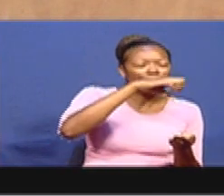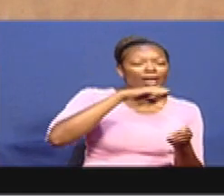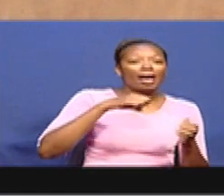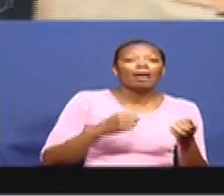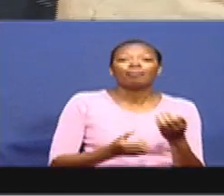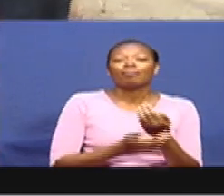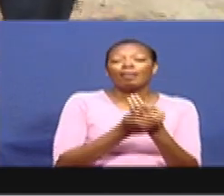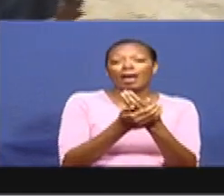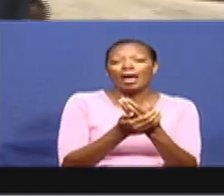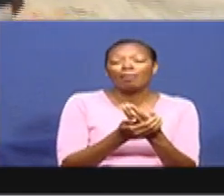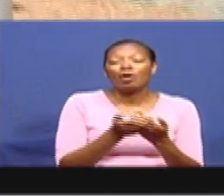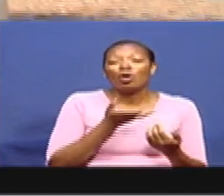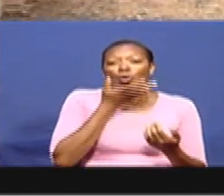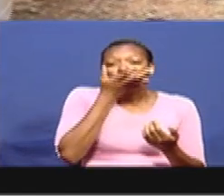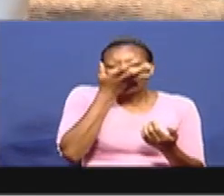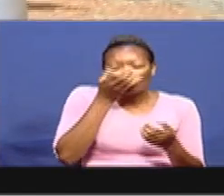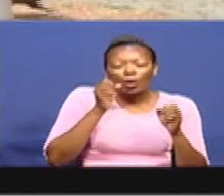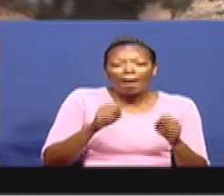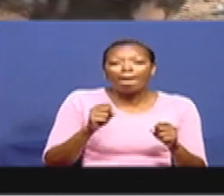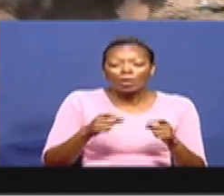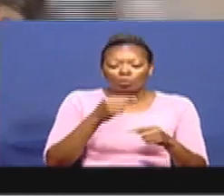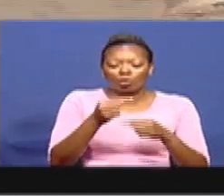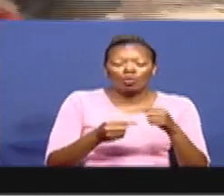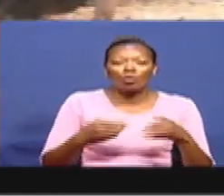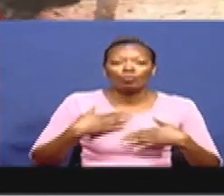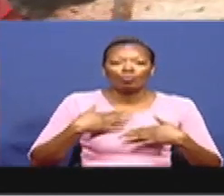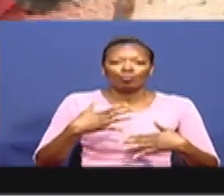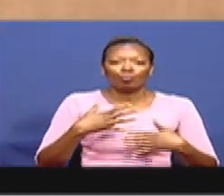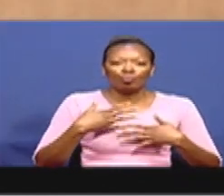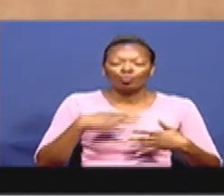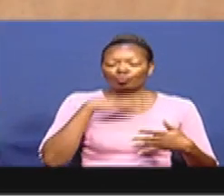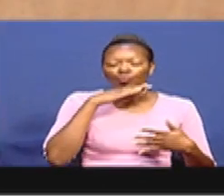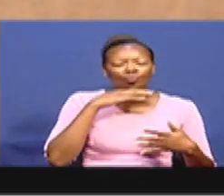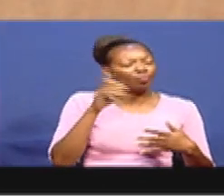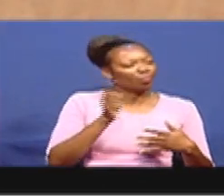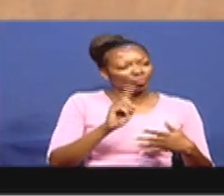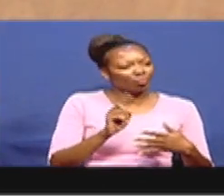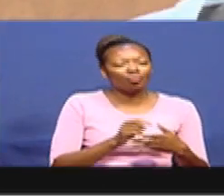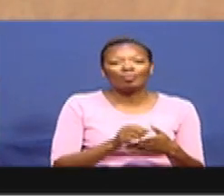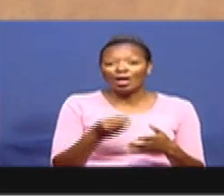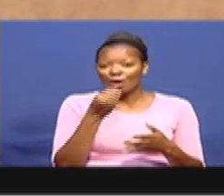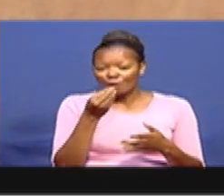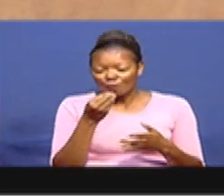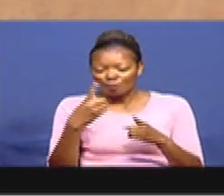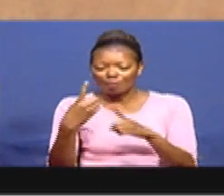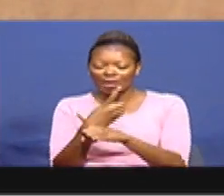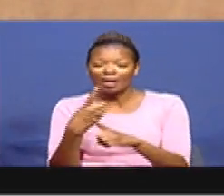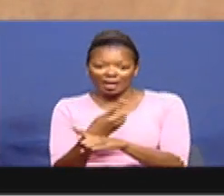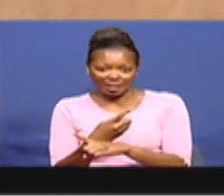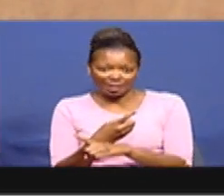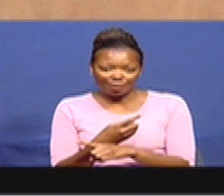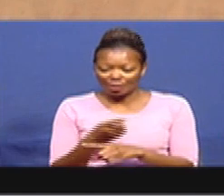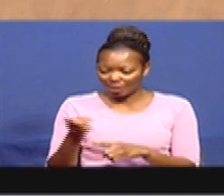kama mamake. Chakula cha vifaranga pia huwa tofauti na ya wale kuku wengine. Kwa ile vifaranga sa huko brooding room pali